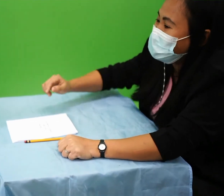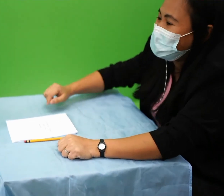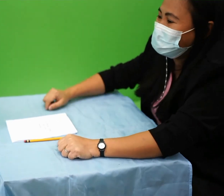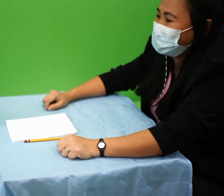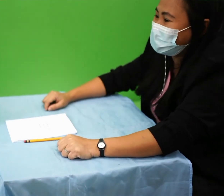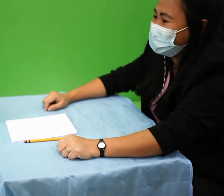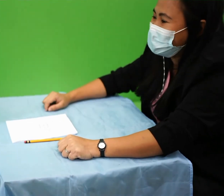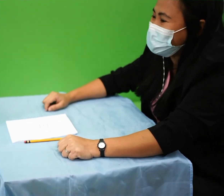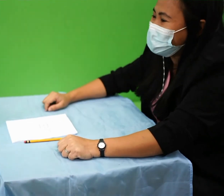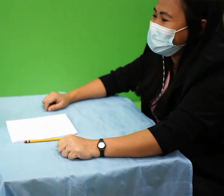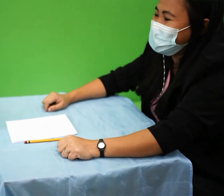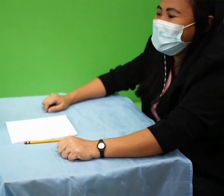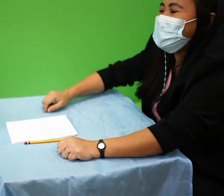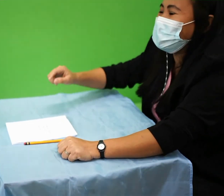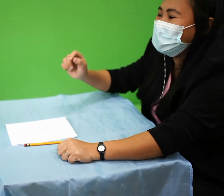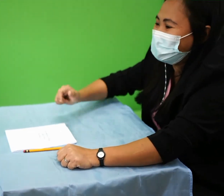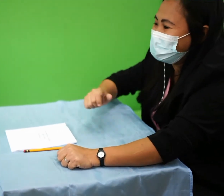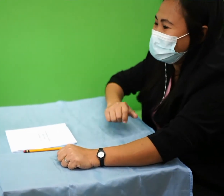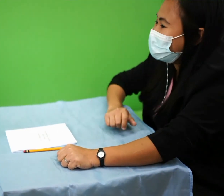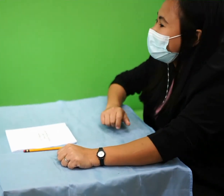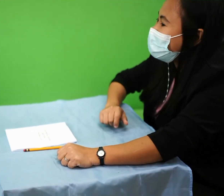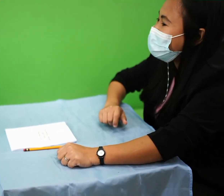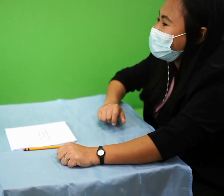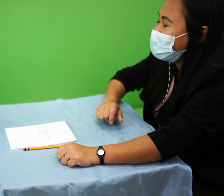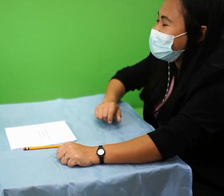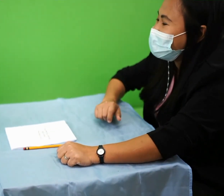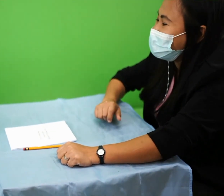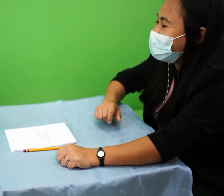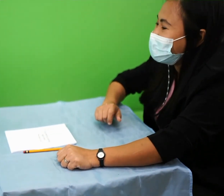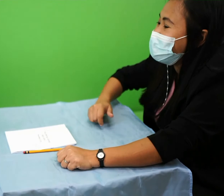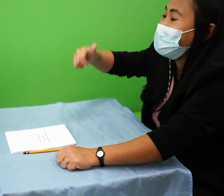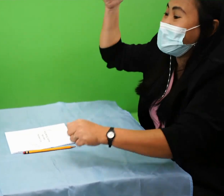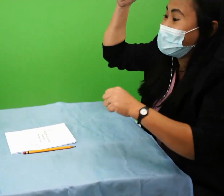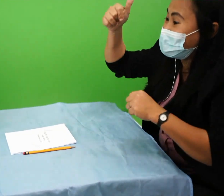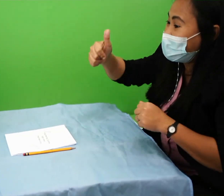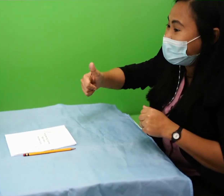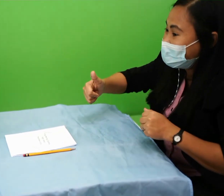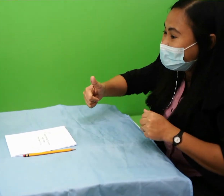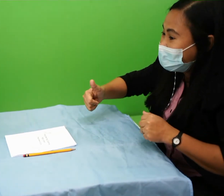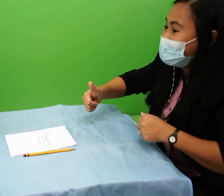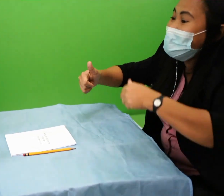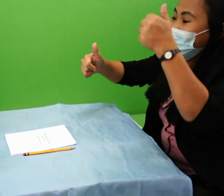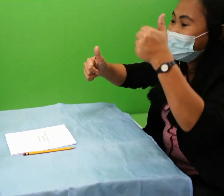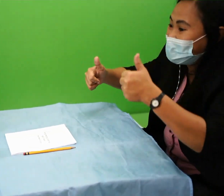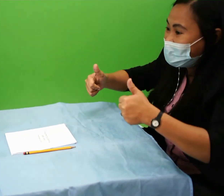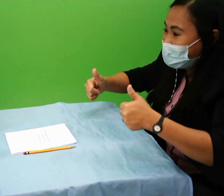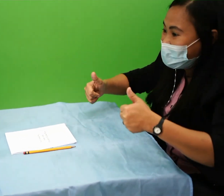Andam na ba ka, Marcos? Yes! Kung andam na, muingon o